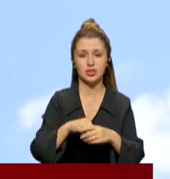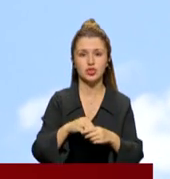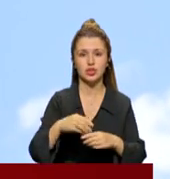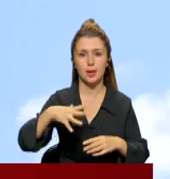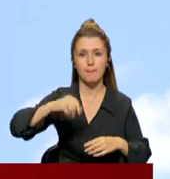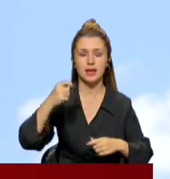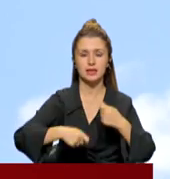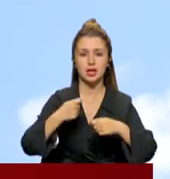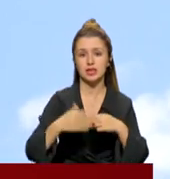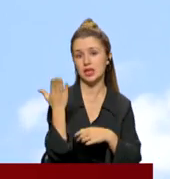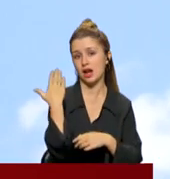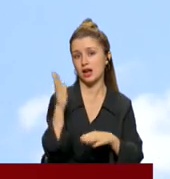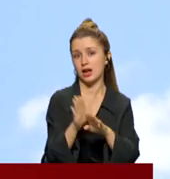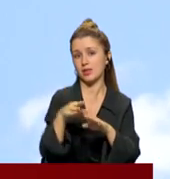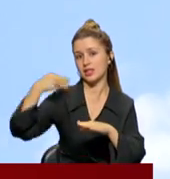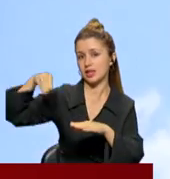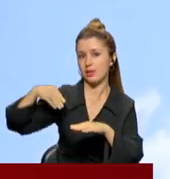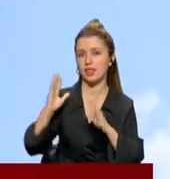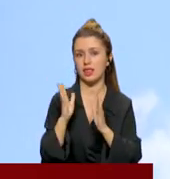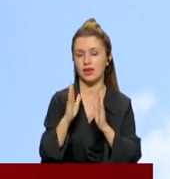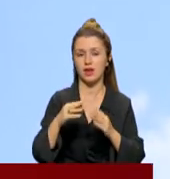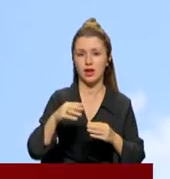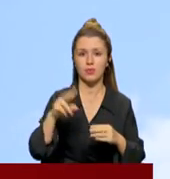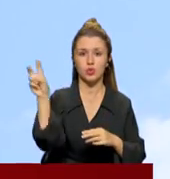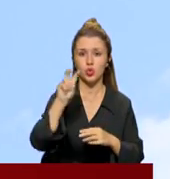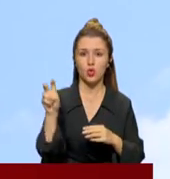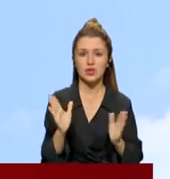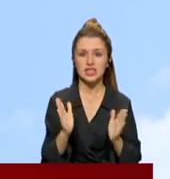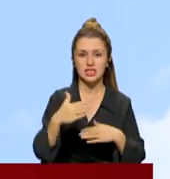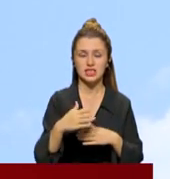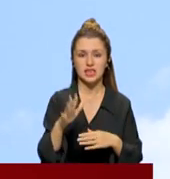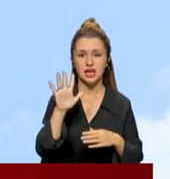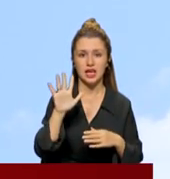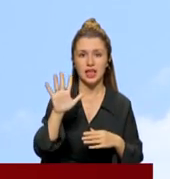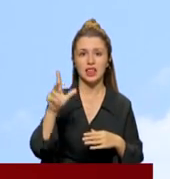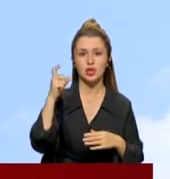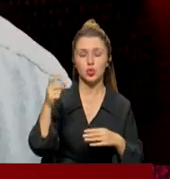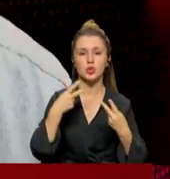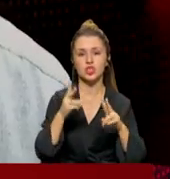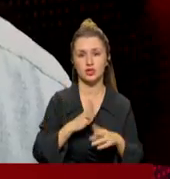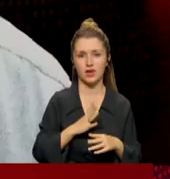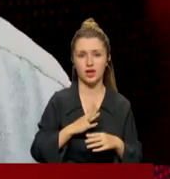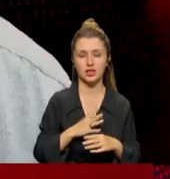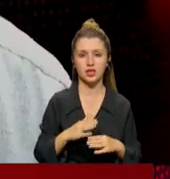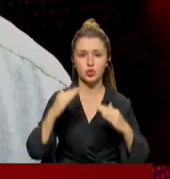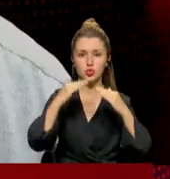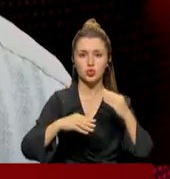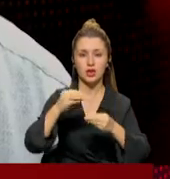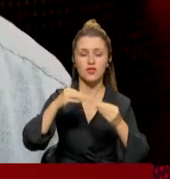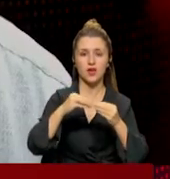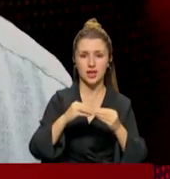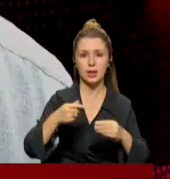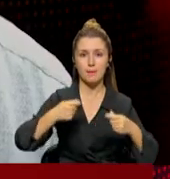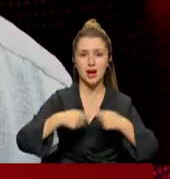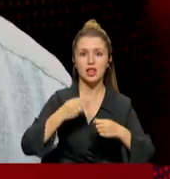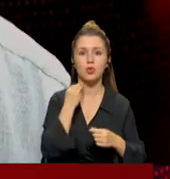Merkez Bankası'nın arka kapısından satmaya devam etti. Döviz kasası 59 milyar dolar açık veriyor. Düşürdükleri faiz